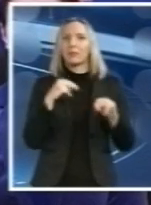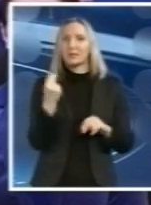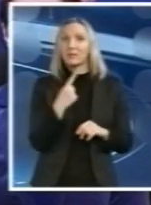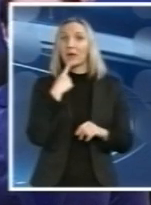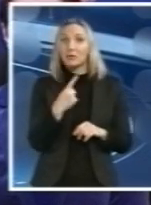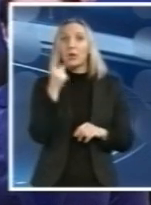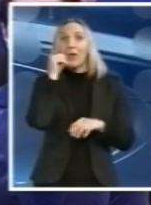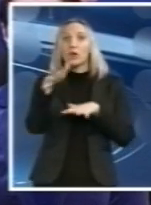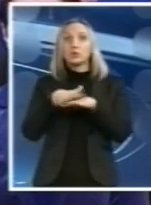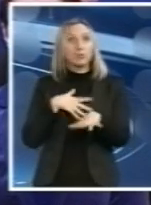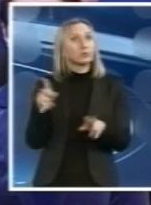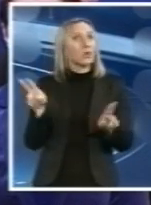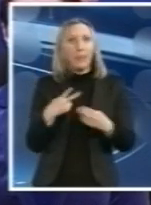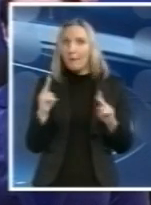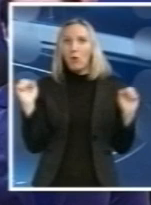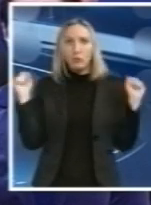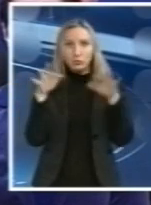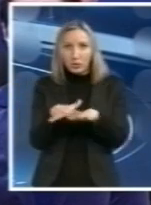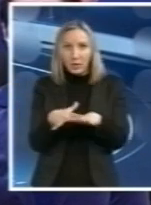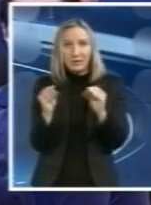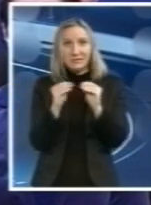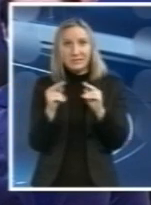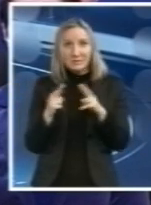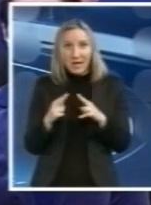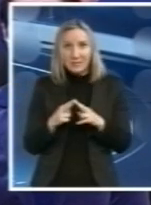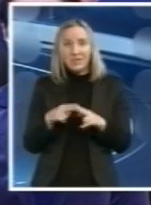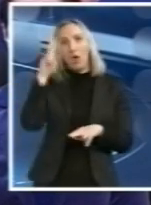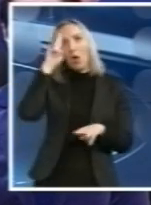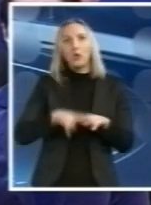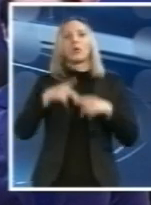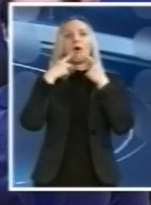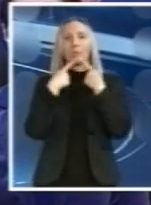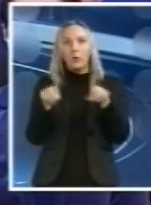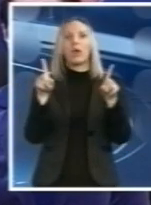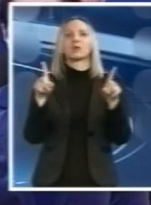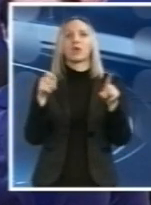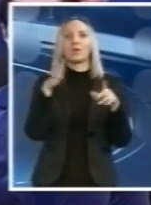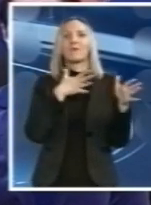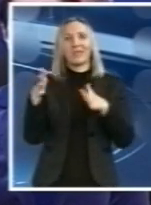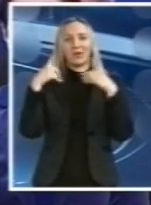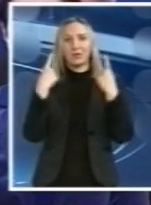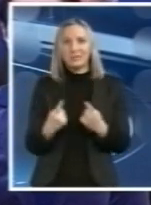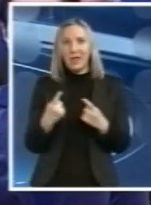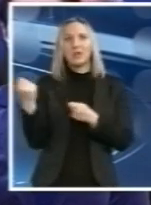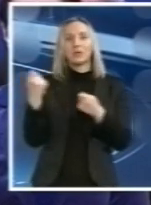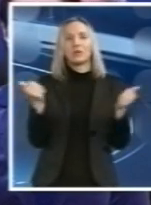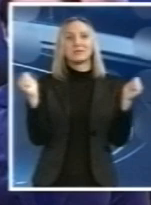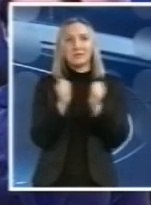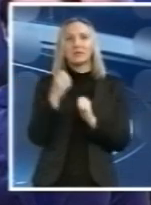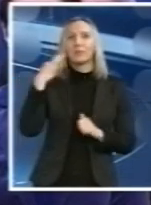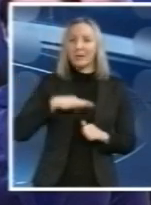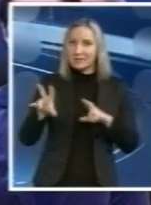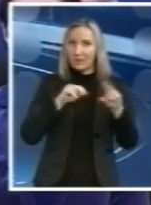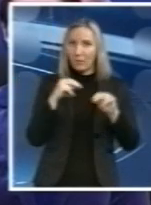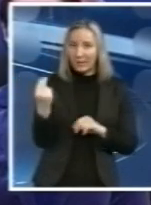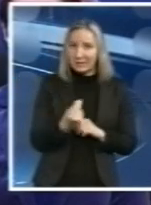kada Narodna skupština nije u mogućnosti da se sastane, odluku o proglašenju vanrednog stanja donose zajedno predsjednik